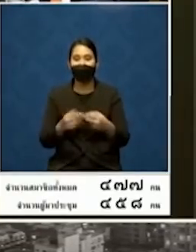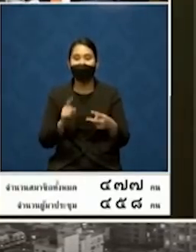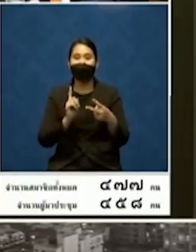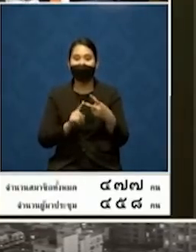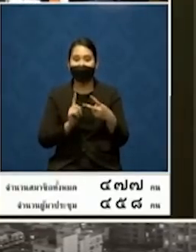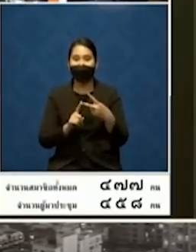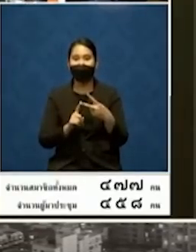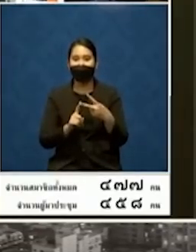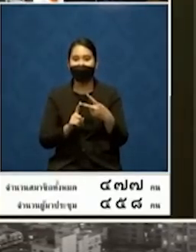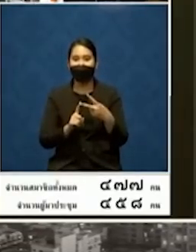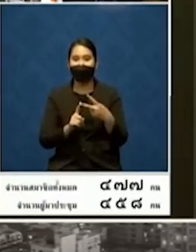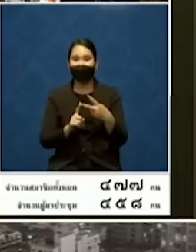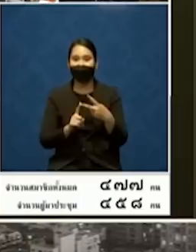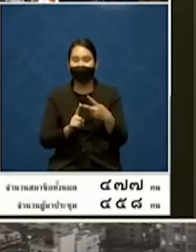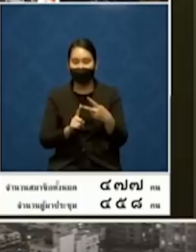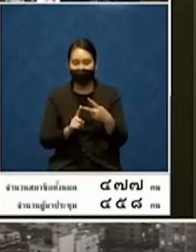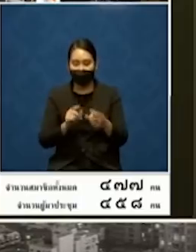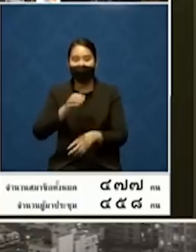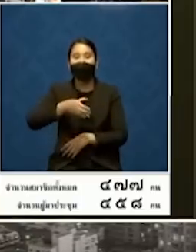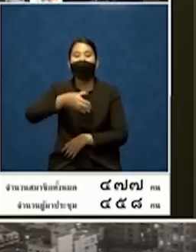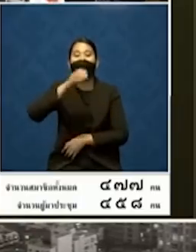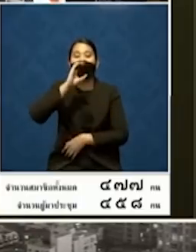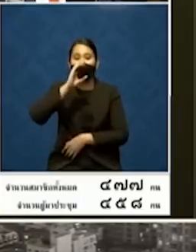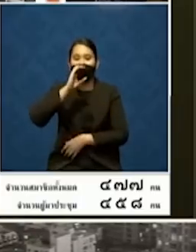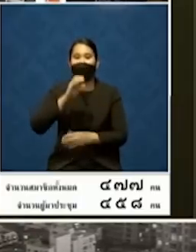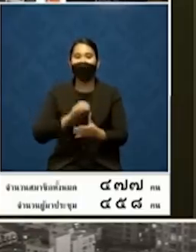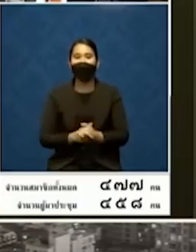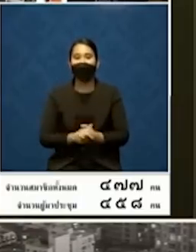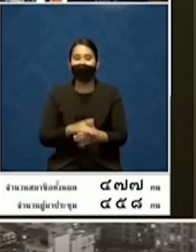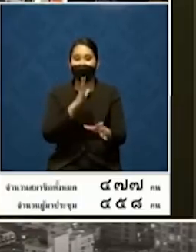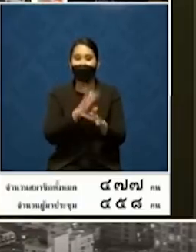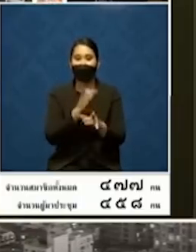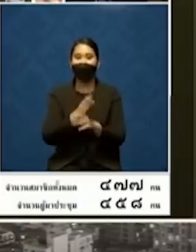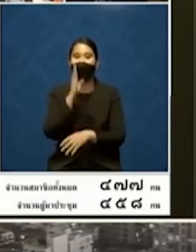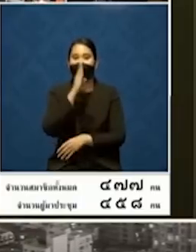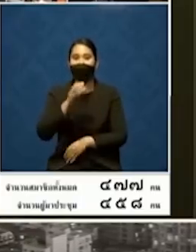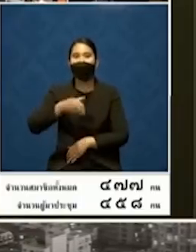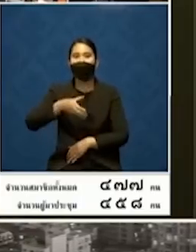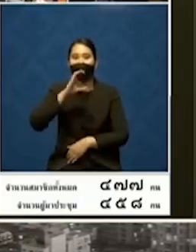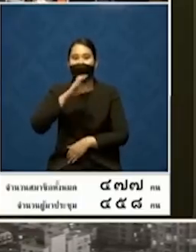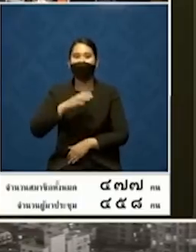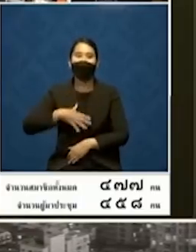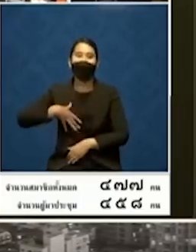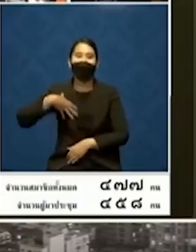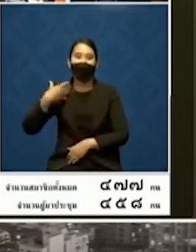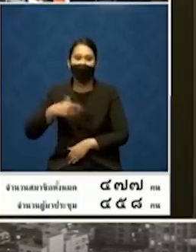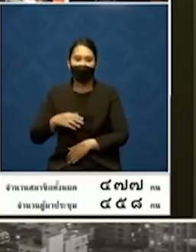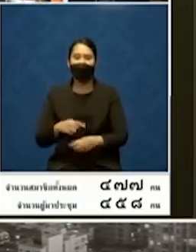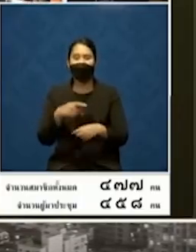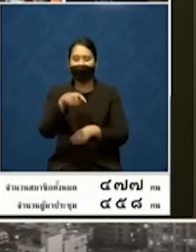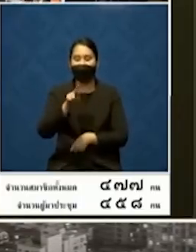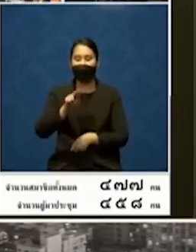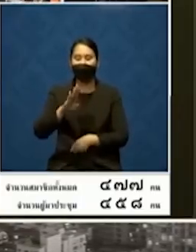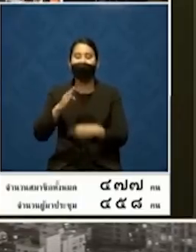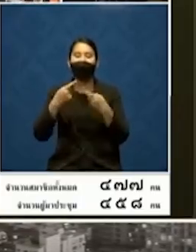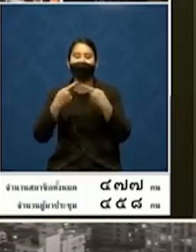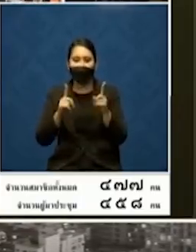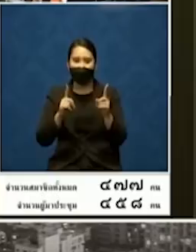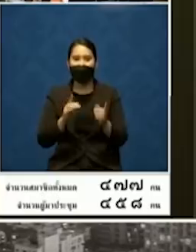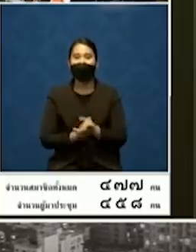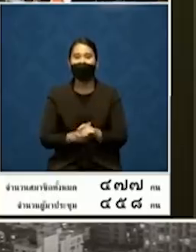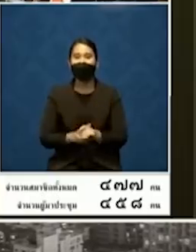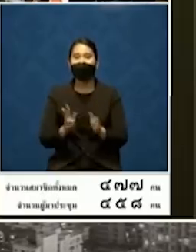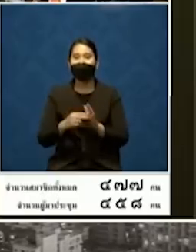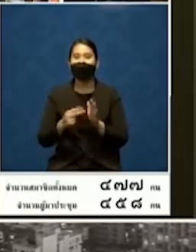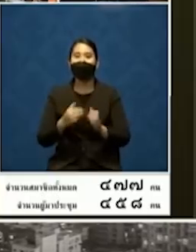ไม่ต้องไปรอกฎหมายผ่านสภาแล้วไปวุฒิสภาแล้วไปออกกฎกระทรวงรองรับแล้วรัฐบาลเองจะเป็นผลงานด้วยทีนี ้